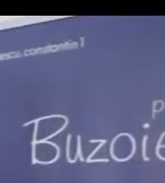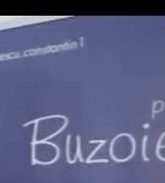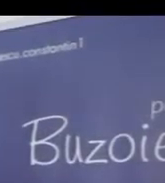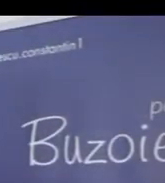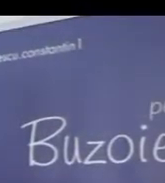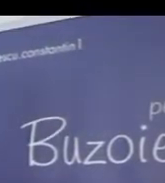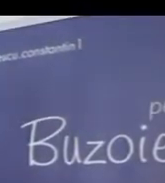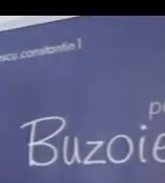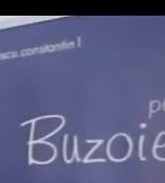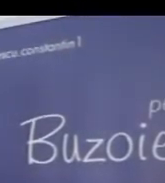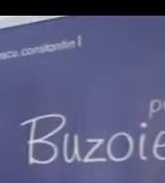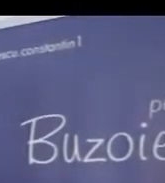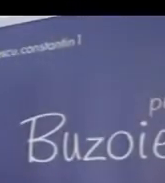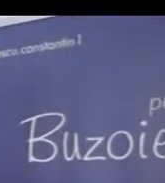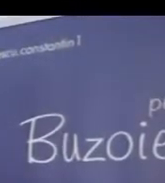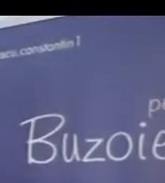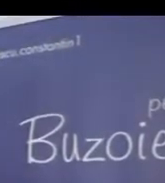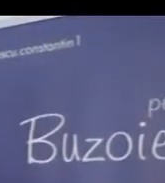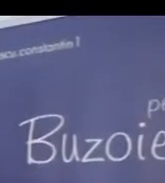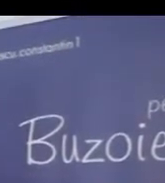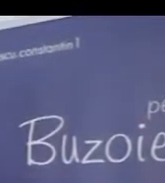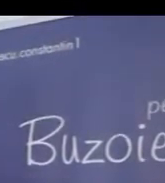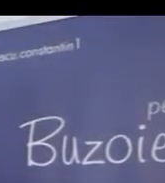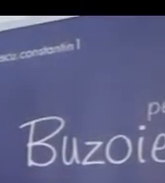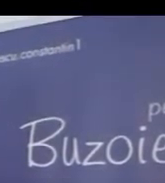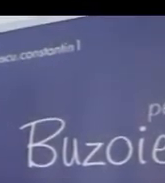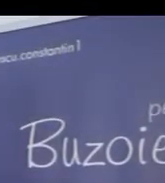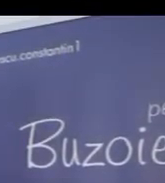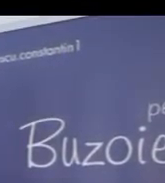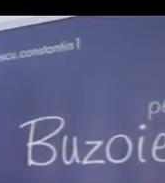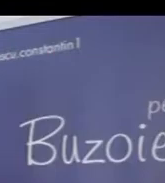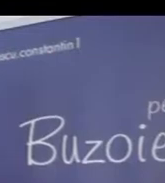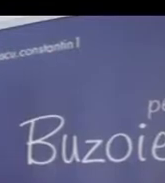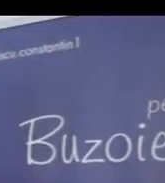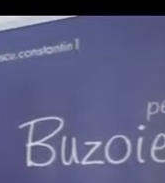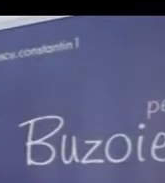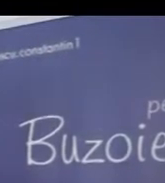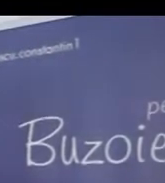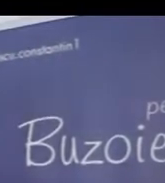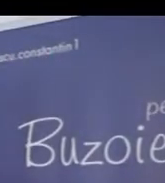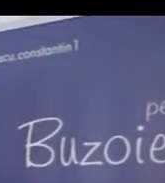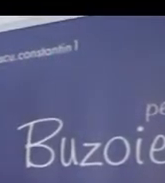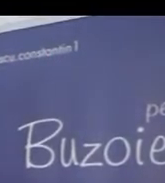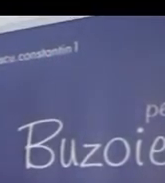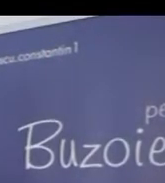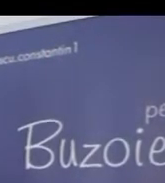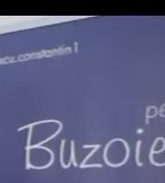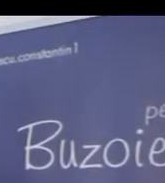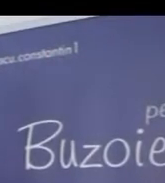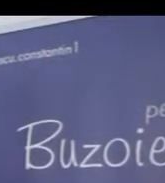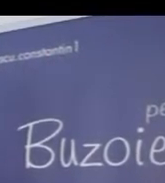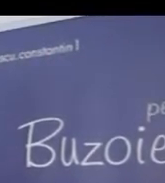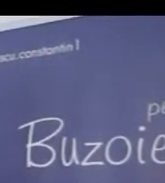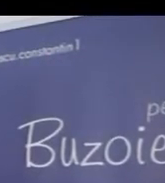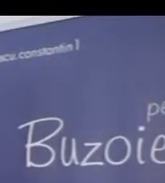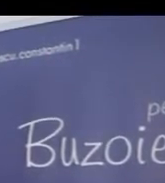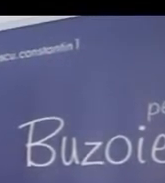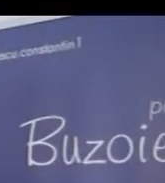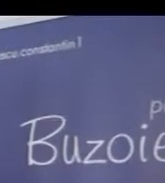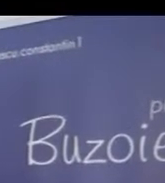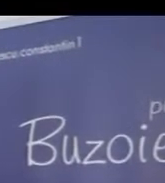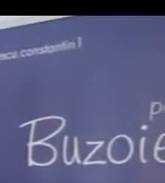Dragi buzoieni, cu putere de muncă, credință și dragoste de oameni, mă prezint în fața dumneavoastră și vă asigur că voi fi un competitor pe